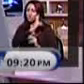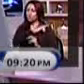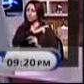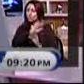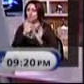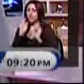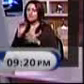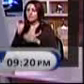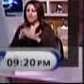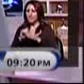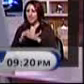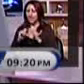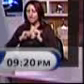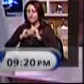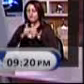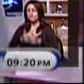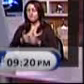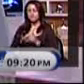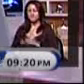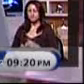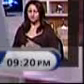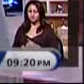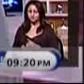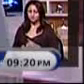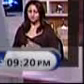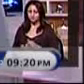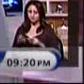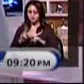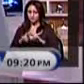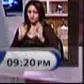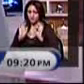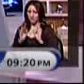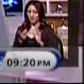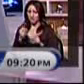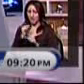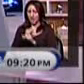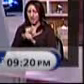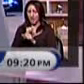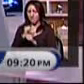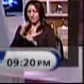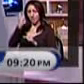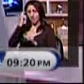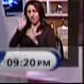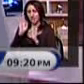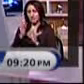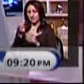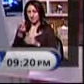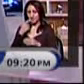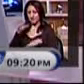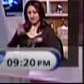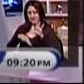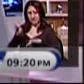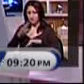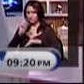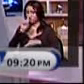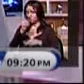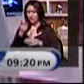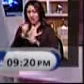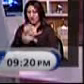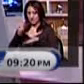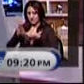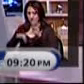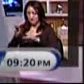الكلام اللي بيتقال مردود عليه الحقيقه. لان انت اذا كنت ابداء الراي ليس عملا سياسيا، هو العمل السياسي اللي هو ايه؟ انك انت